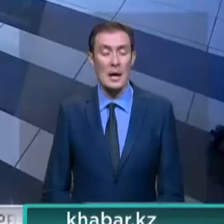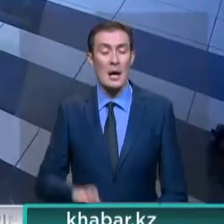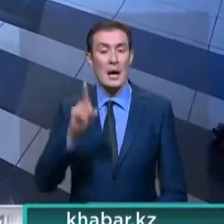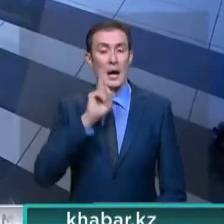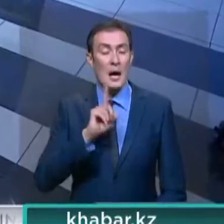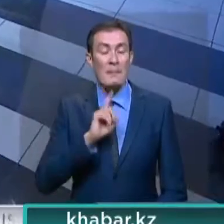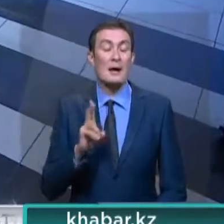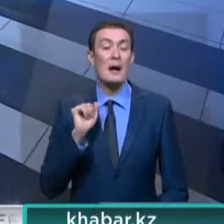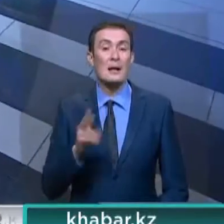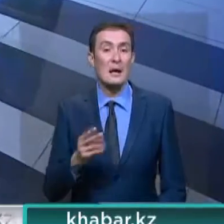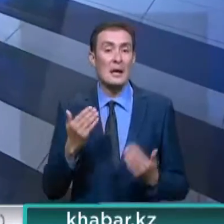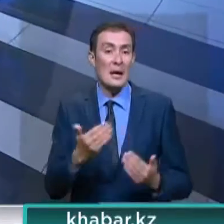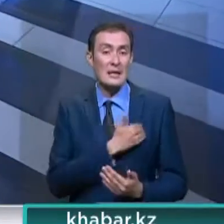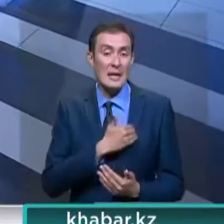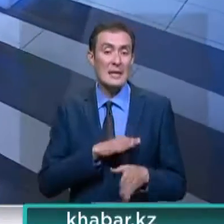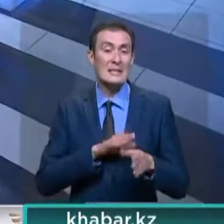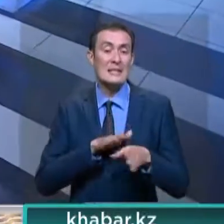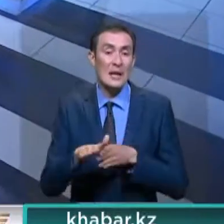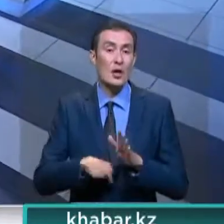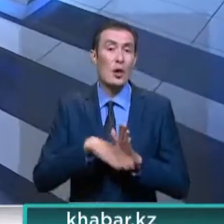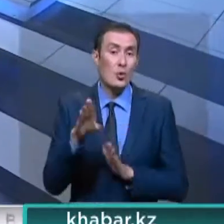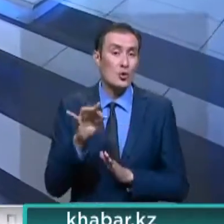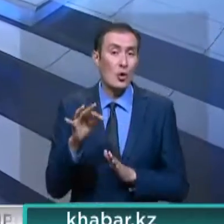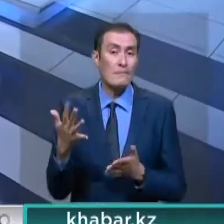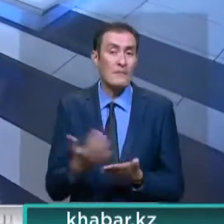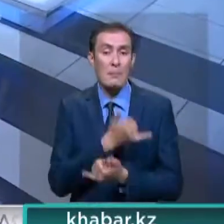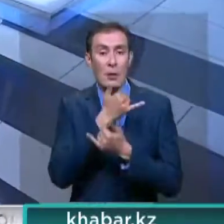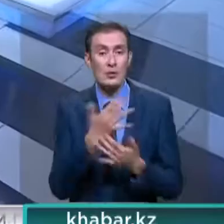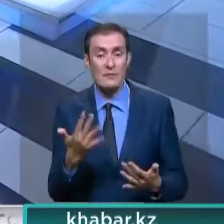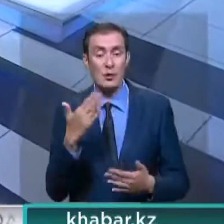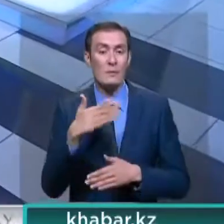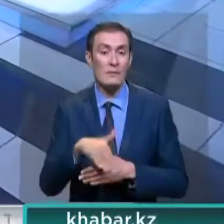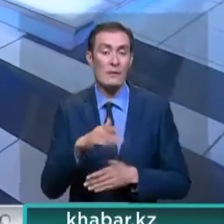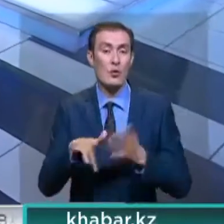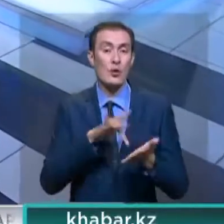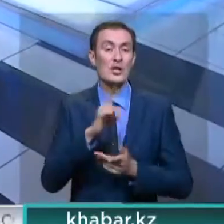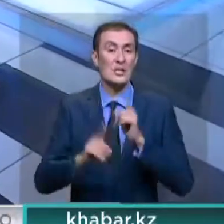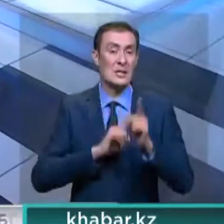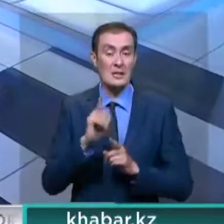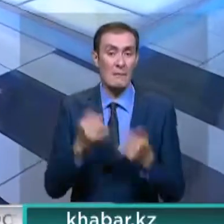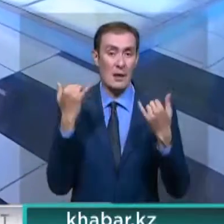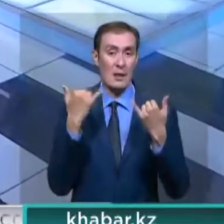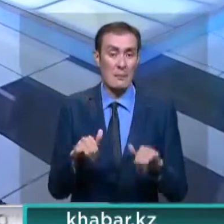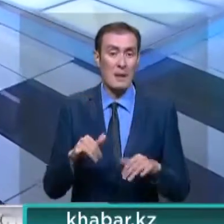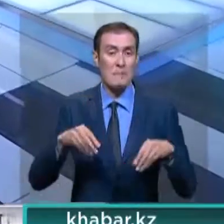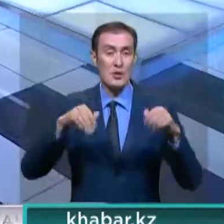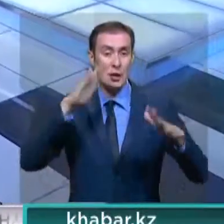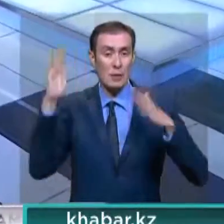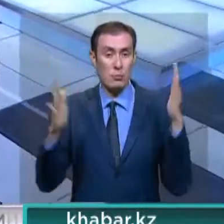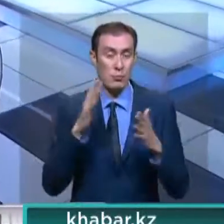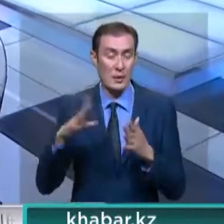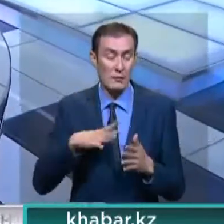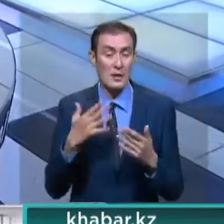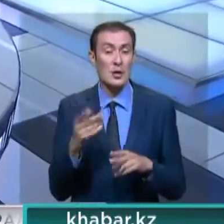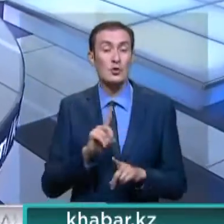А пока о том, как хотели сделать лучше, но получилось не совсем. В одном из дворов Жезказгана аномальное явление – песчаные бури. И